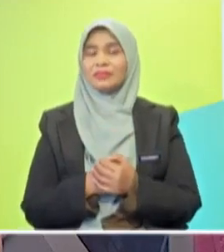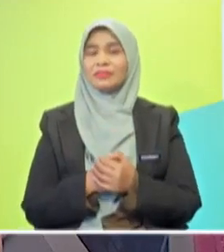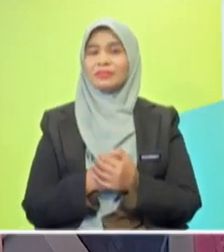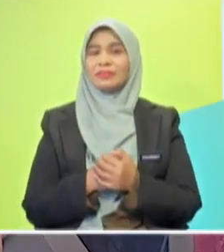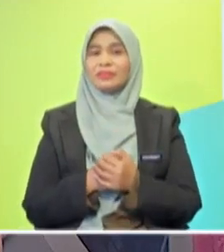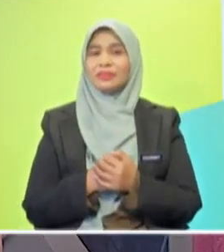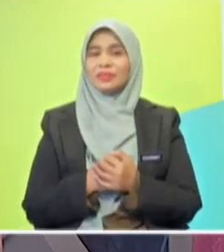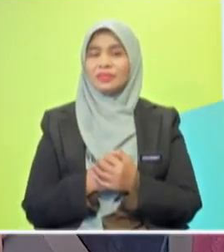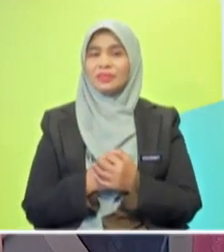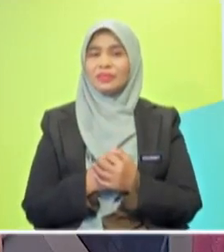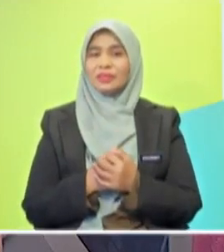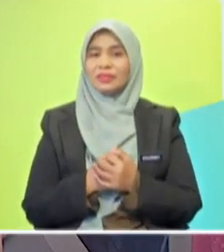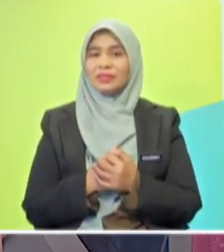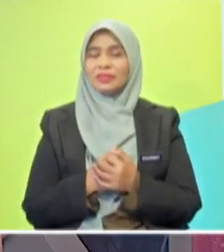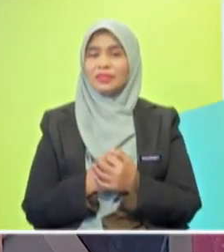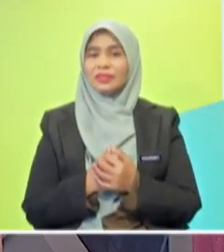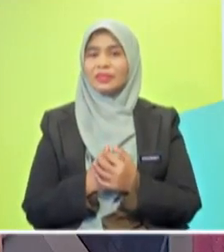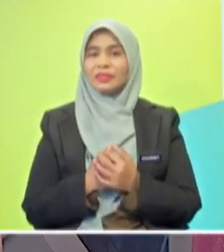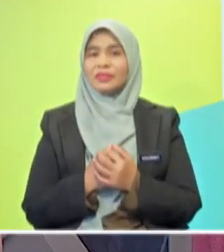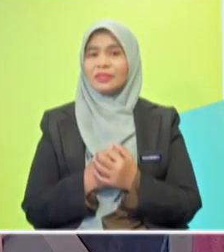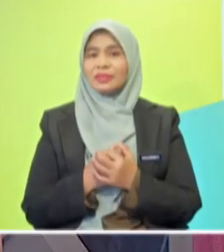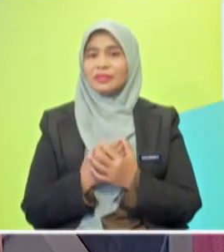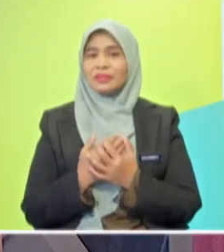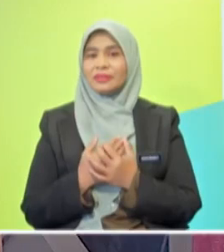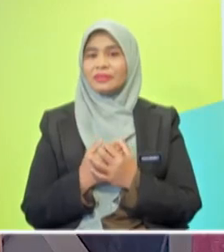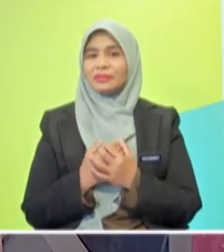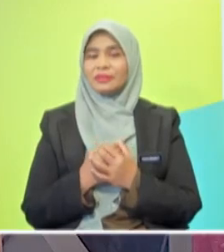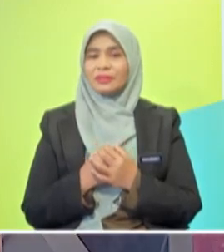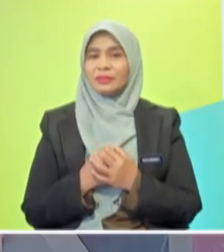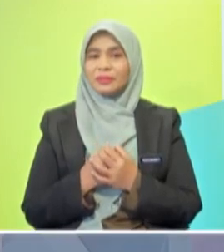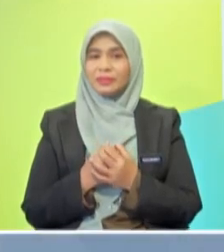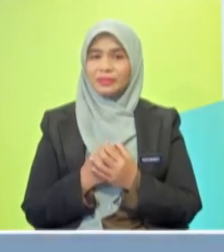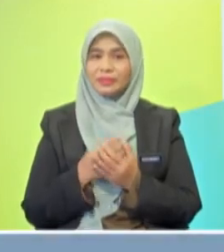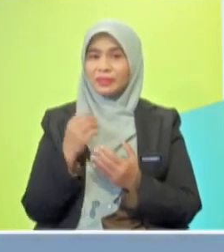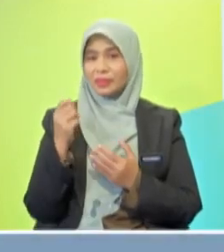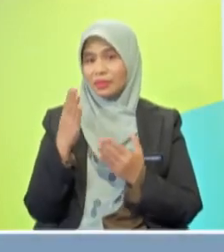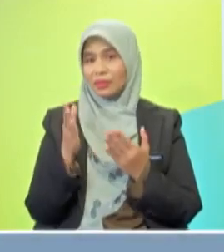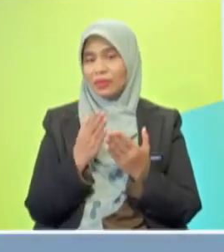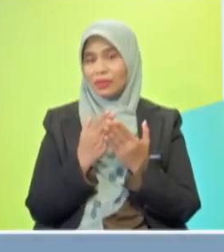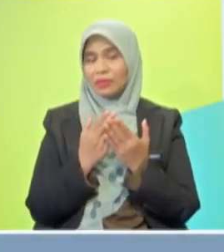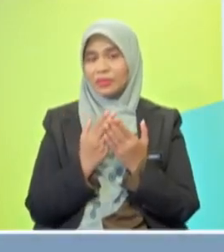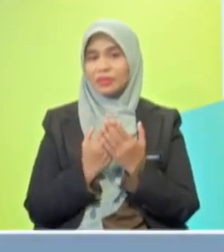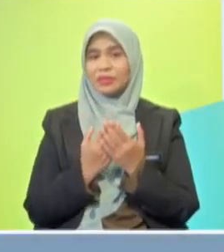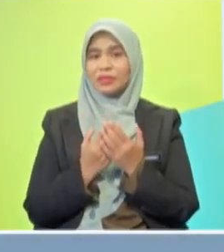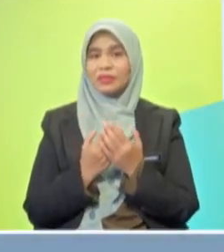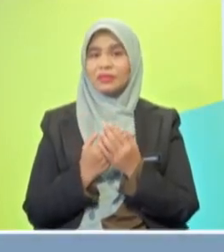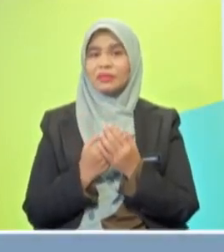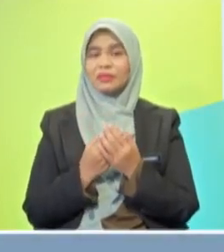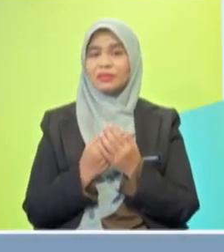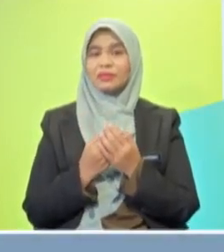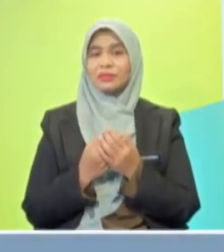Bismillah. Okey, boleh ikut ustazah ya murid-murid? Baik, ustazah. Okey. Bismillah. Allahumma inni